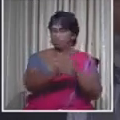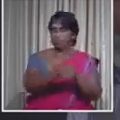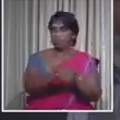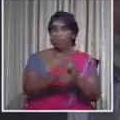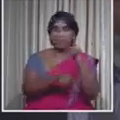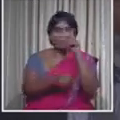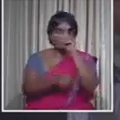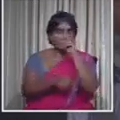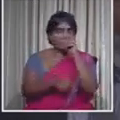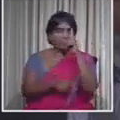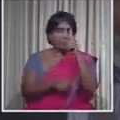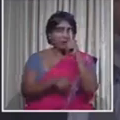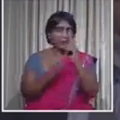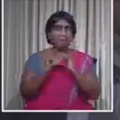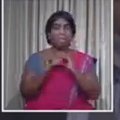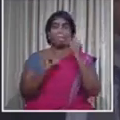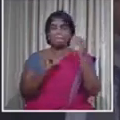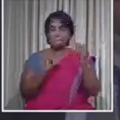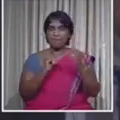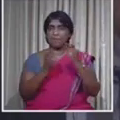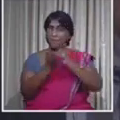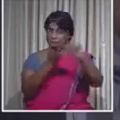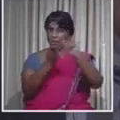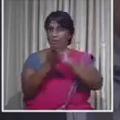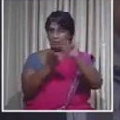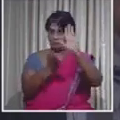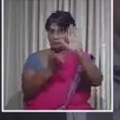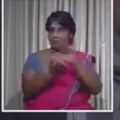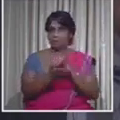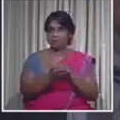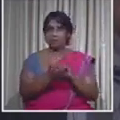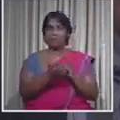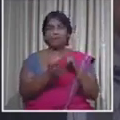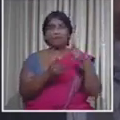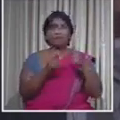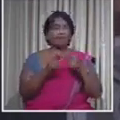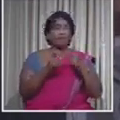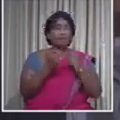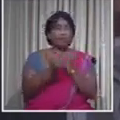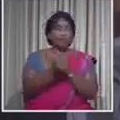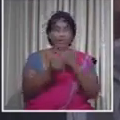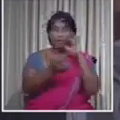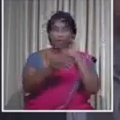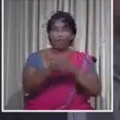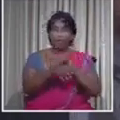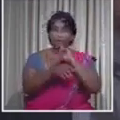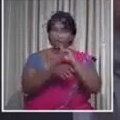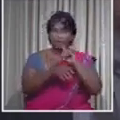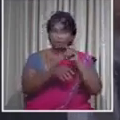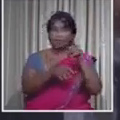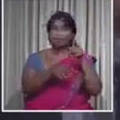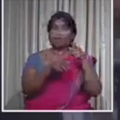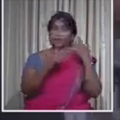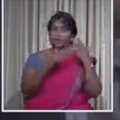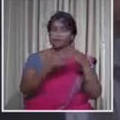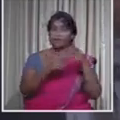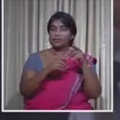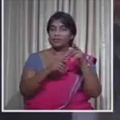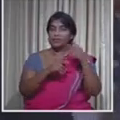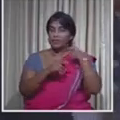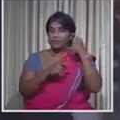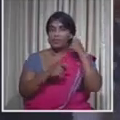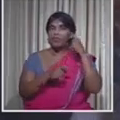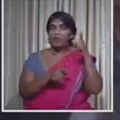මාස එකහමාරකට විතර පස්සේ ලියා ගන්න කට්ටිය. ඊට පස්සේ මේ විවෘත වරෙන්තුව දුන්නට පස්සේ දැනගන්නවා